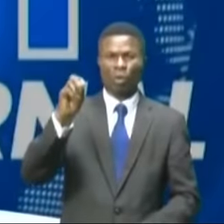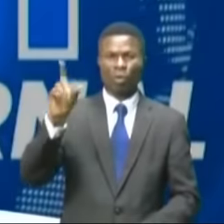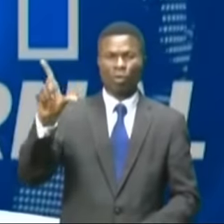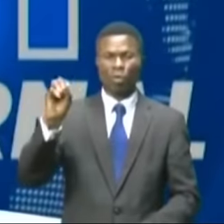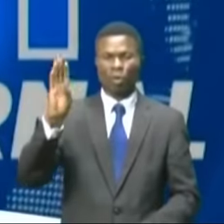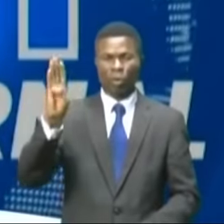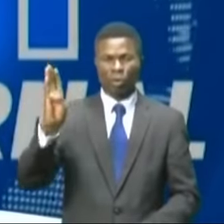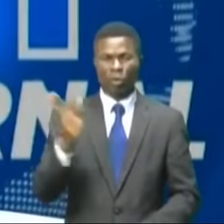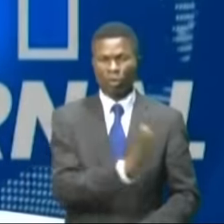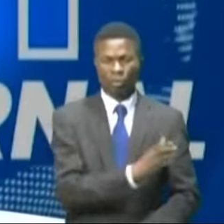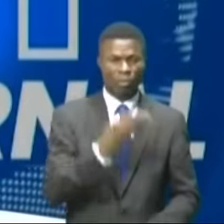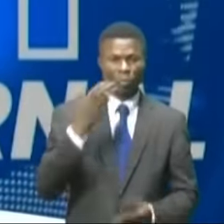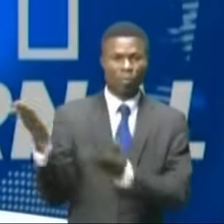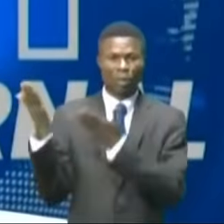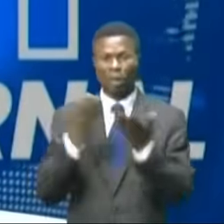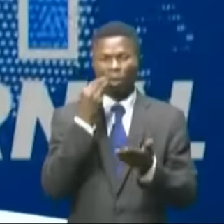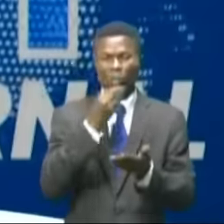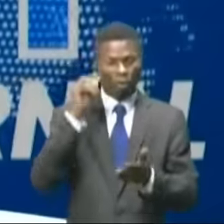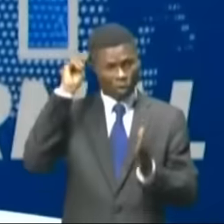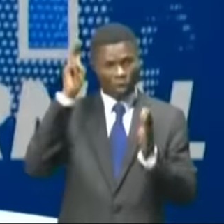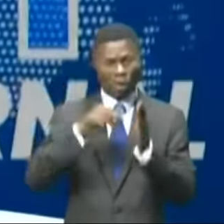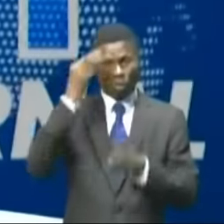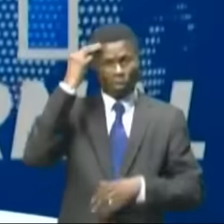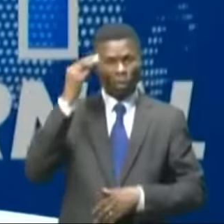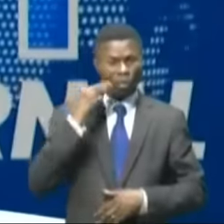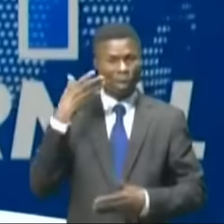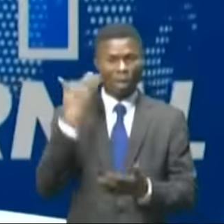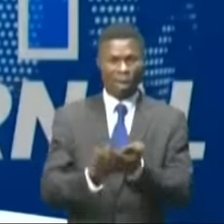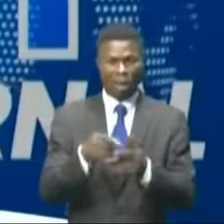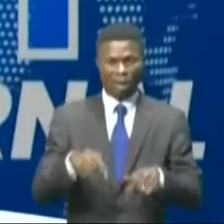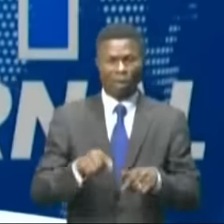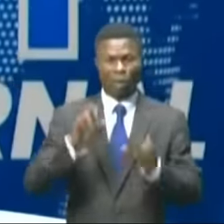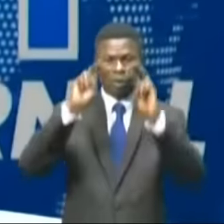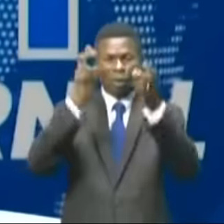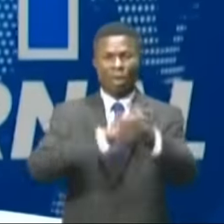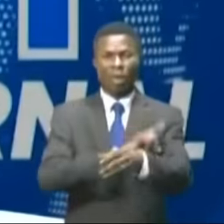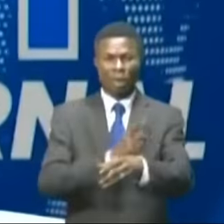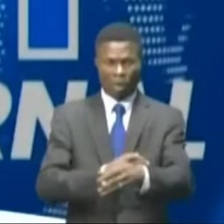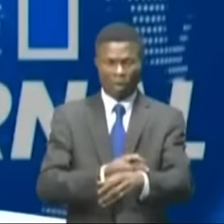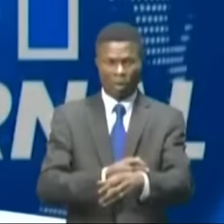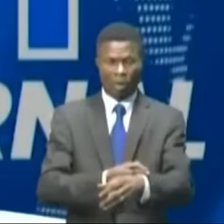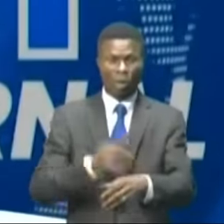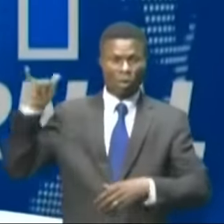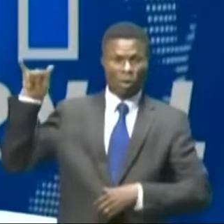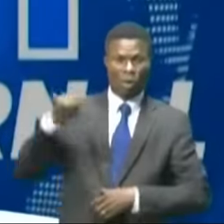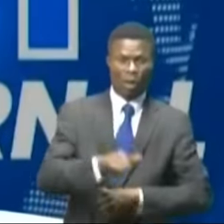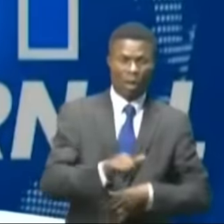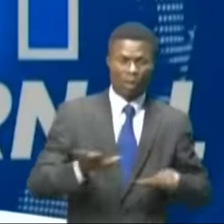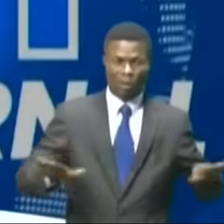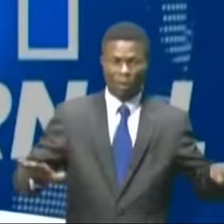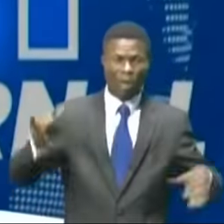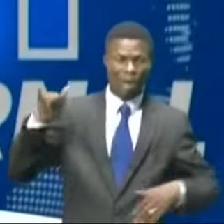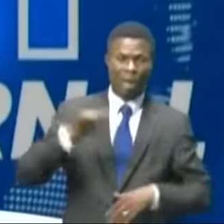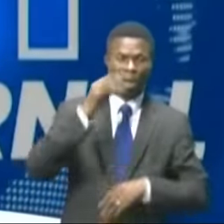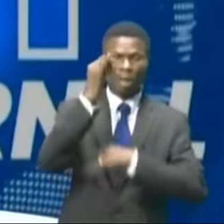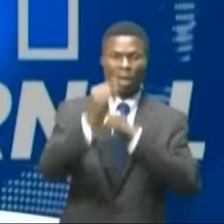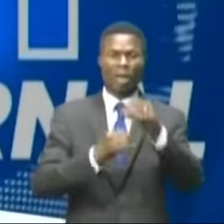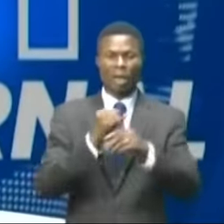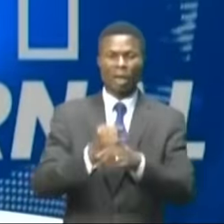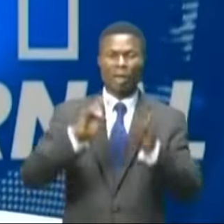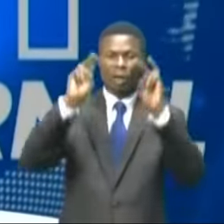Le porte-parole du gouvernement vient justement d'arriver ce soir à Goma à sa descente d'avion à l'aéroport international de